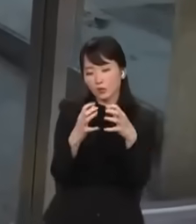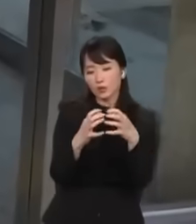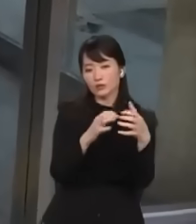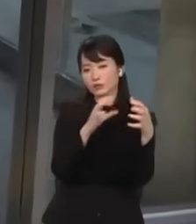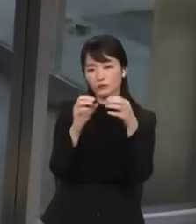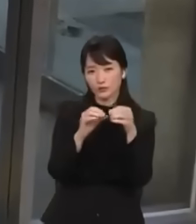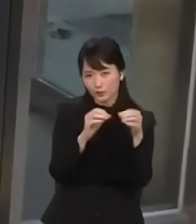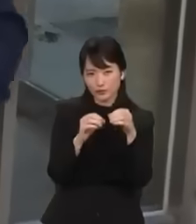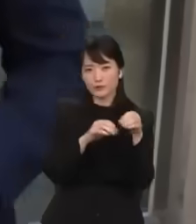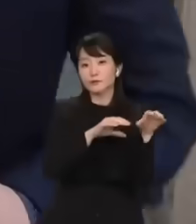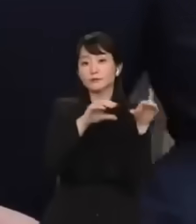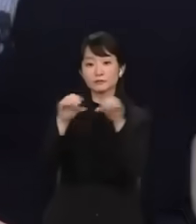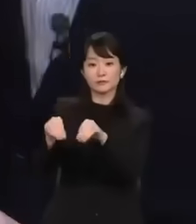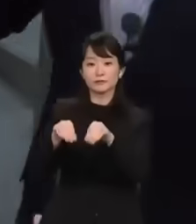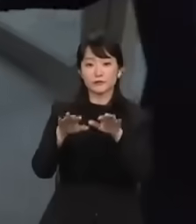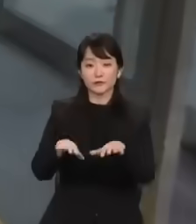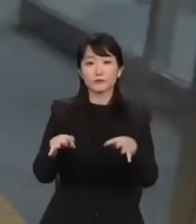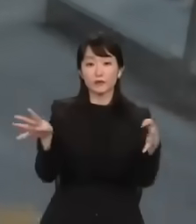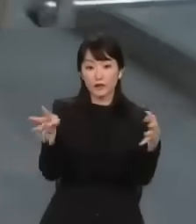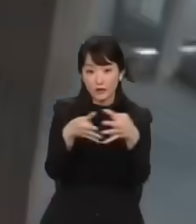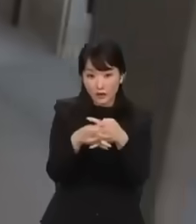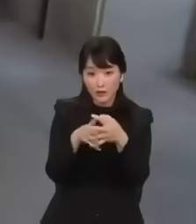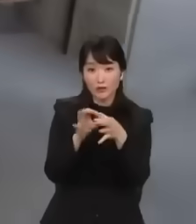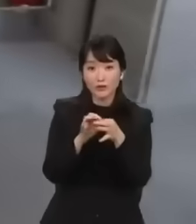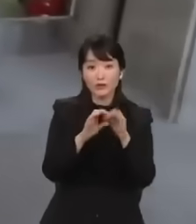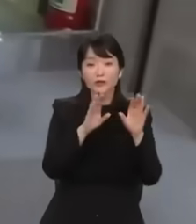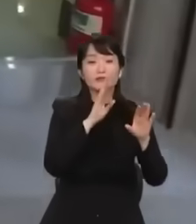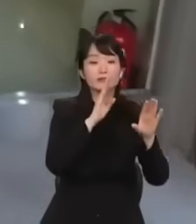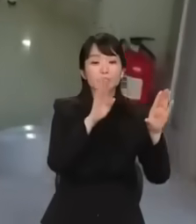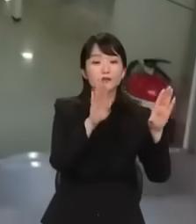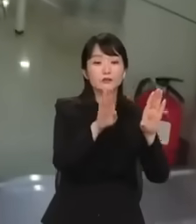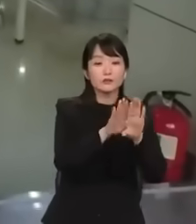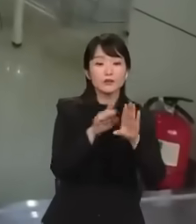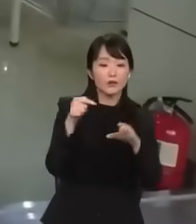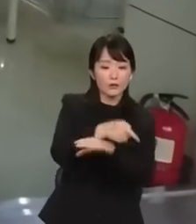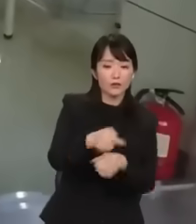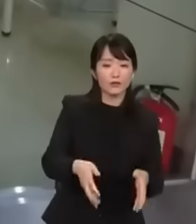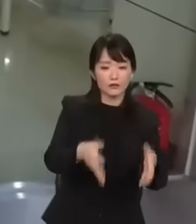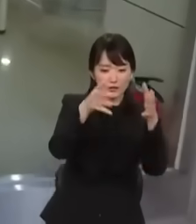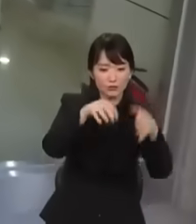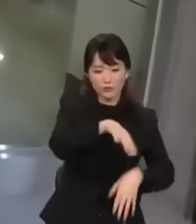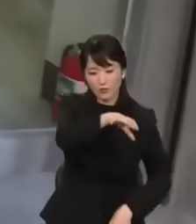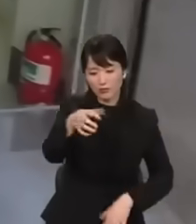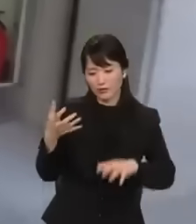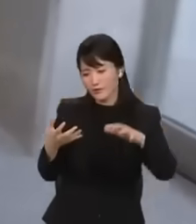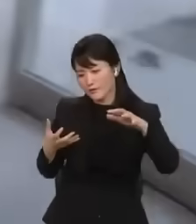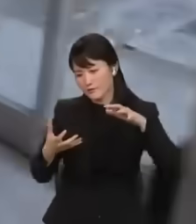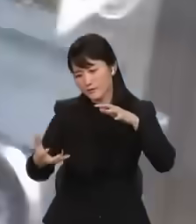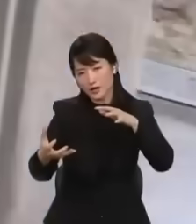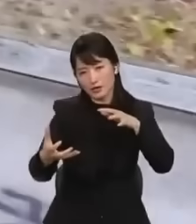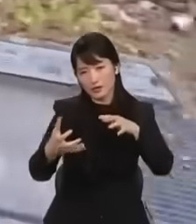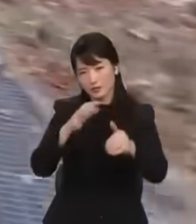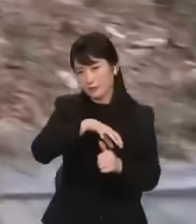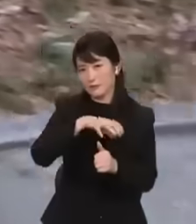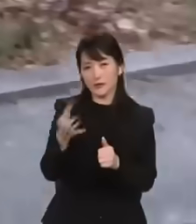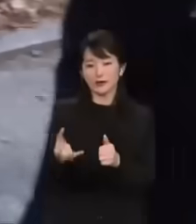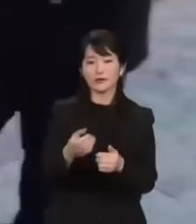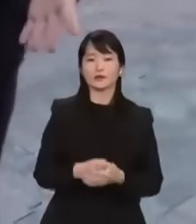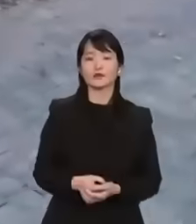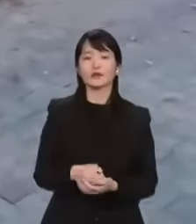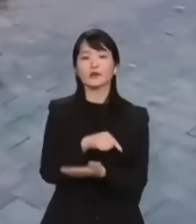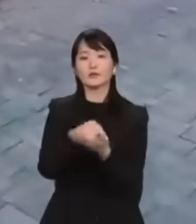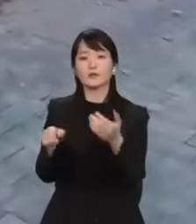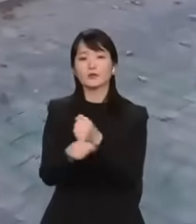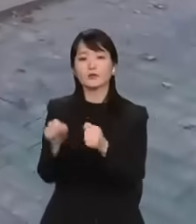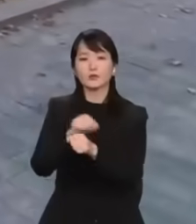결정했습니다. 이번 합의를 통해서 본관을 제외한 나머지 건물들은 이처럼 점거가 모두 풀렸습니다. 하지만 피해 복구를